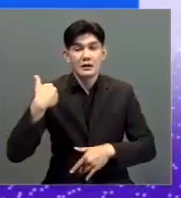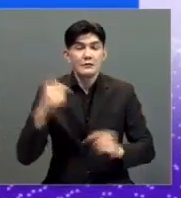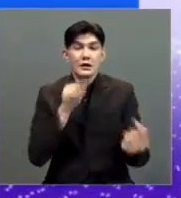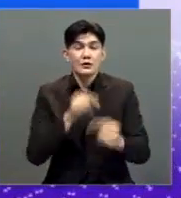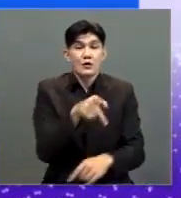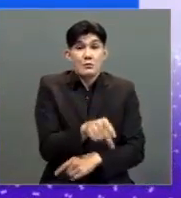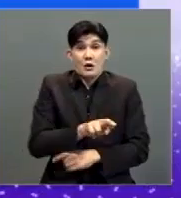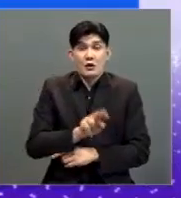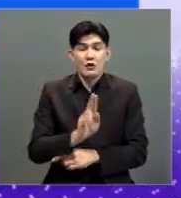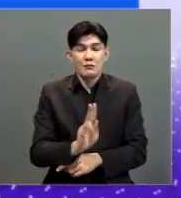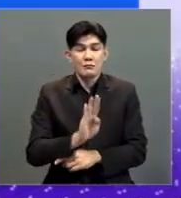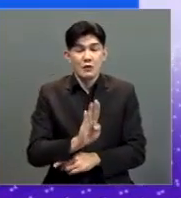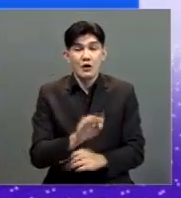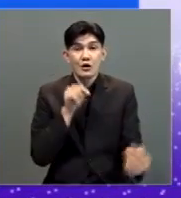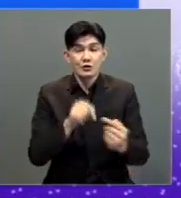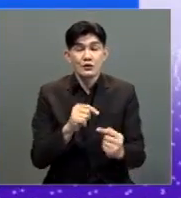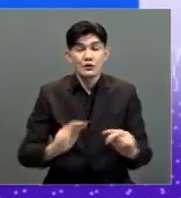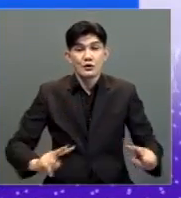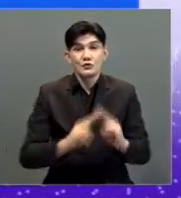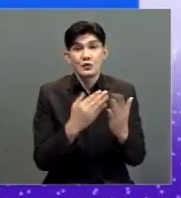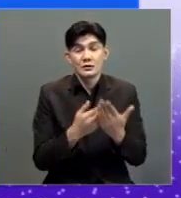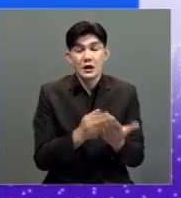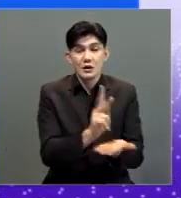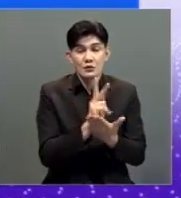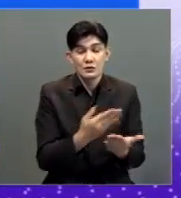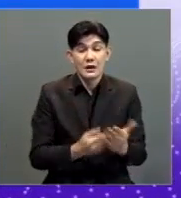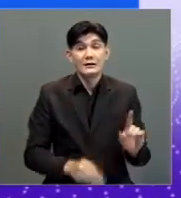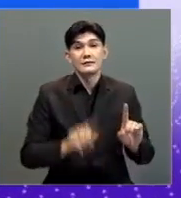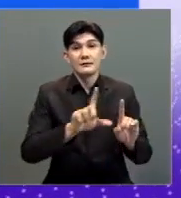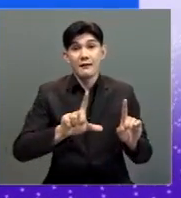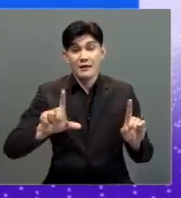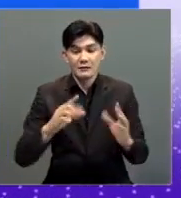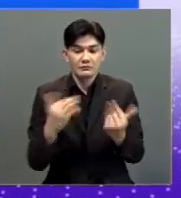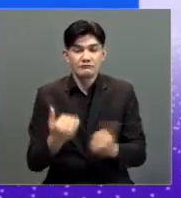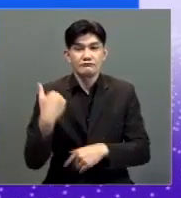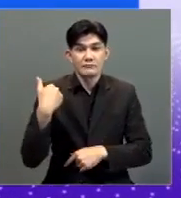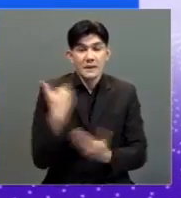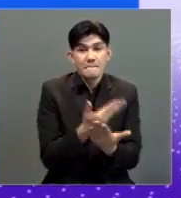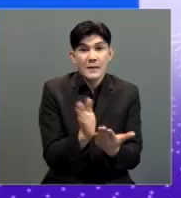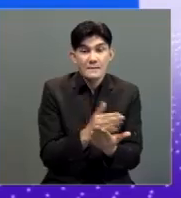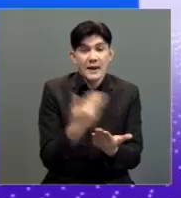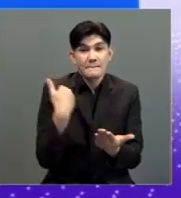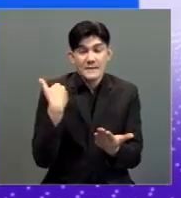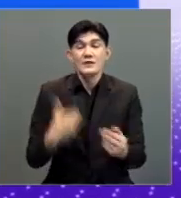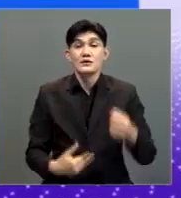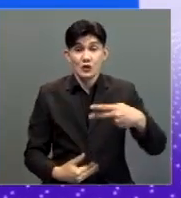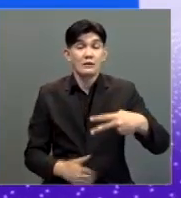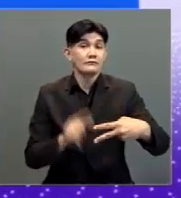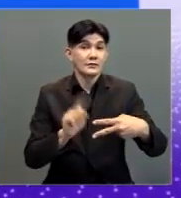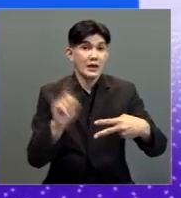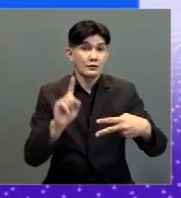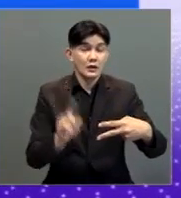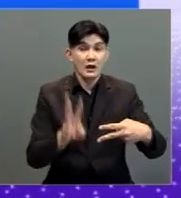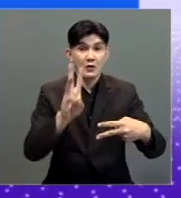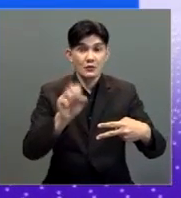หรับพ.ร.ก.ที่ให้กระทรวงการคลังกู้เงิน1ล้านล้านบาทใน1ล้านล้านบาทนี้นะคะก็จะมีแยกออกมาใน2ส่วนส่วนแร